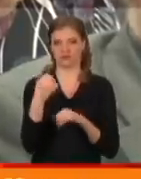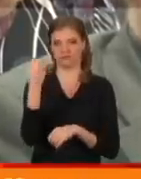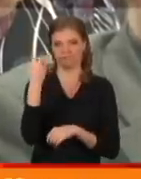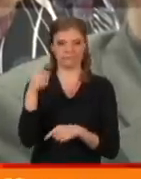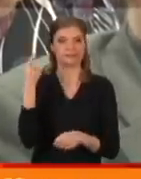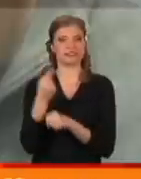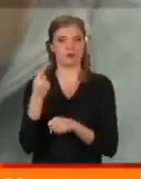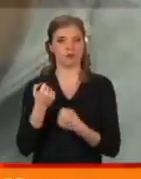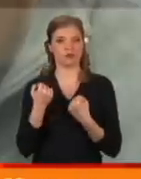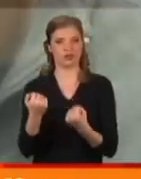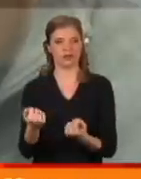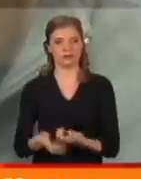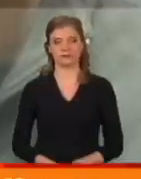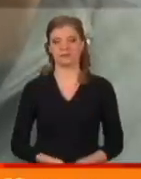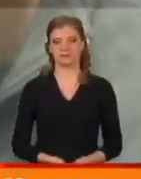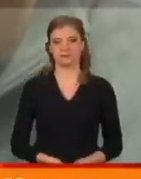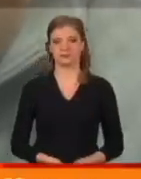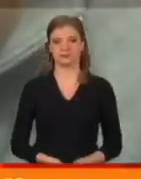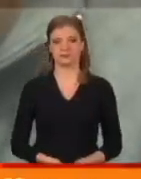що забороняв рух.